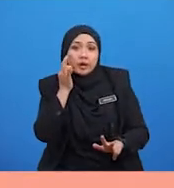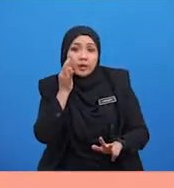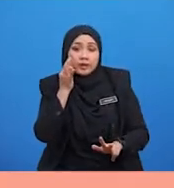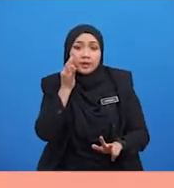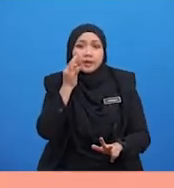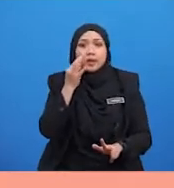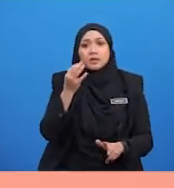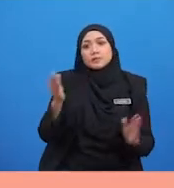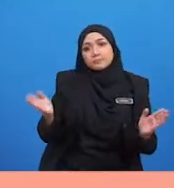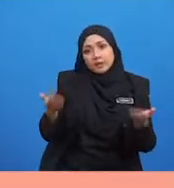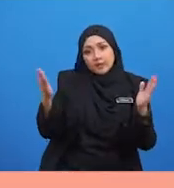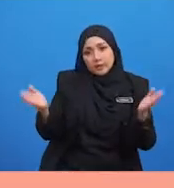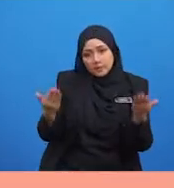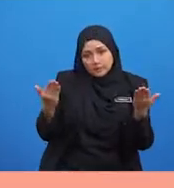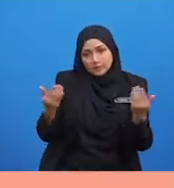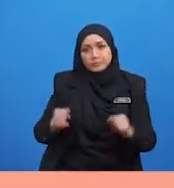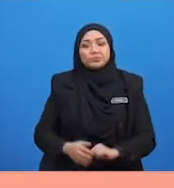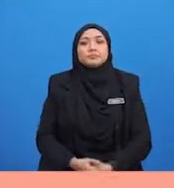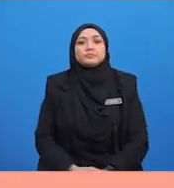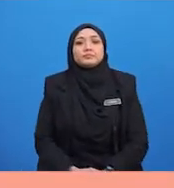dan amat digalakkan.